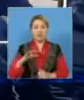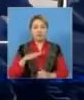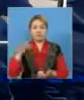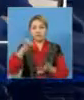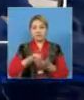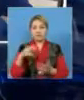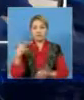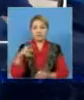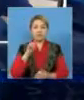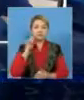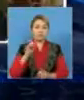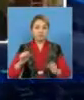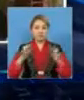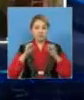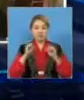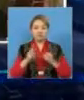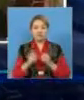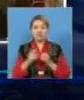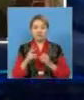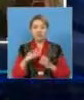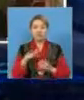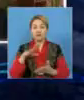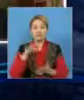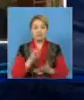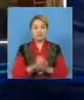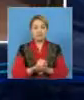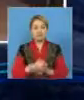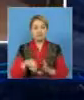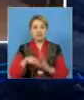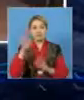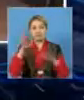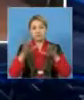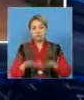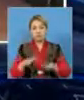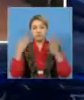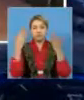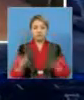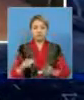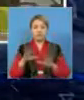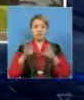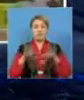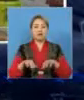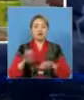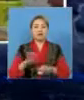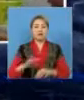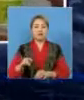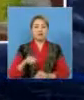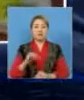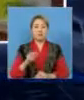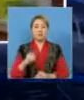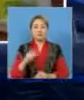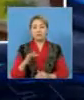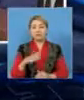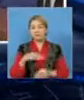выступили 30 юных спортсменов. 12 из них заняли призовые места. И сегодня президент областной федерации универсального